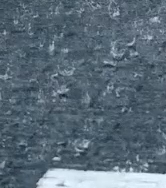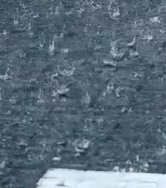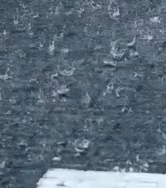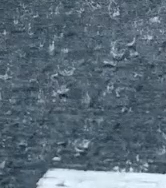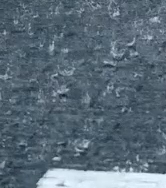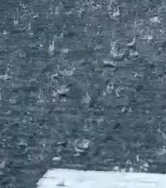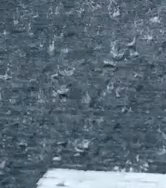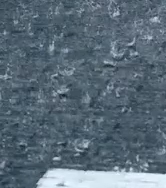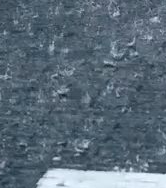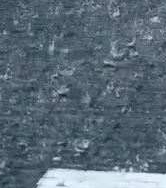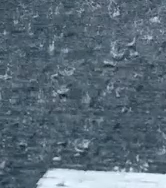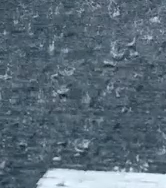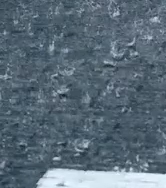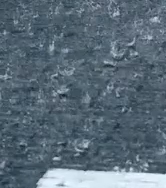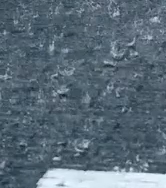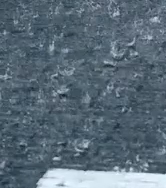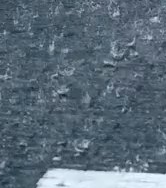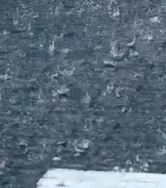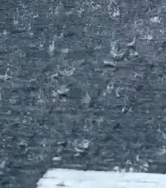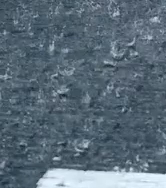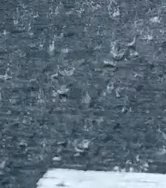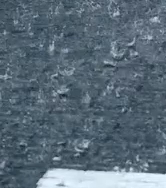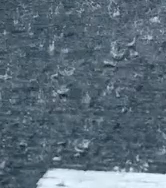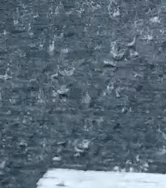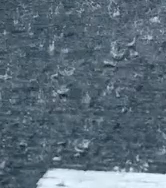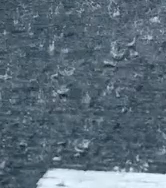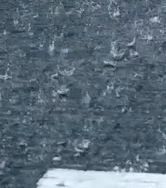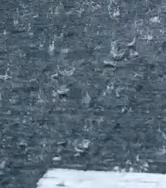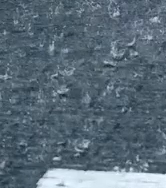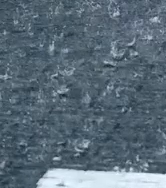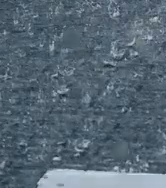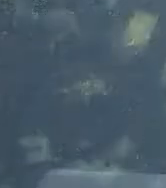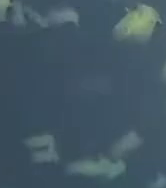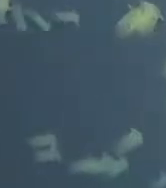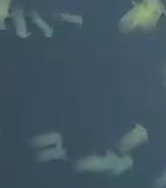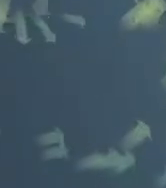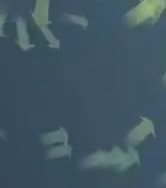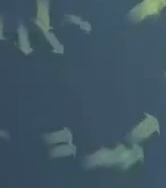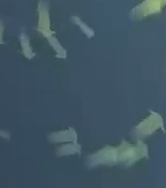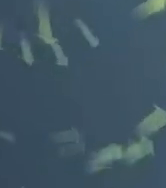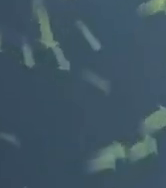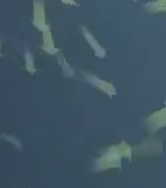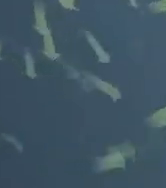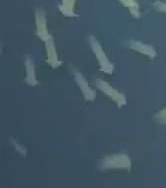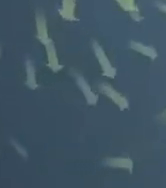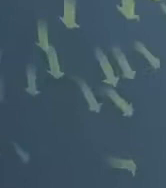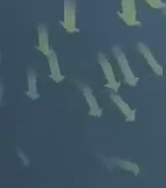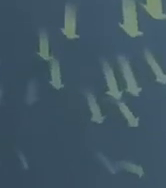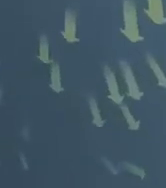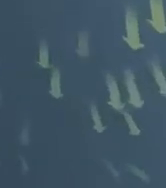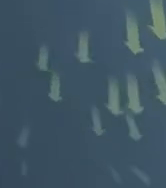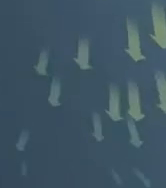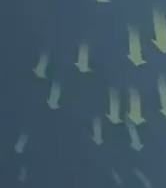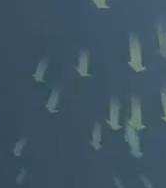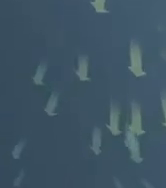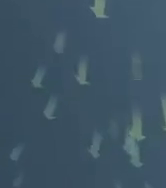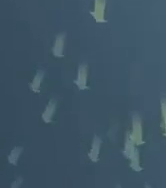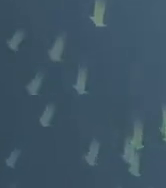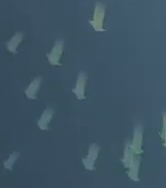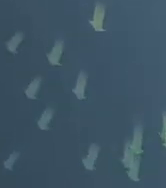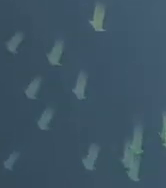내리겠고 많은 곳은 내일까지 120mm가 넘겠습니다. 남해안을 중심으로는 바람이 무척